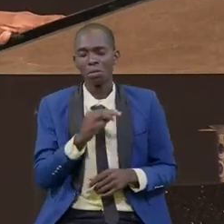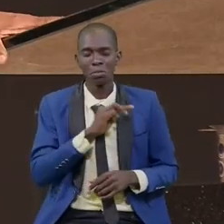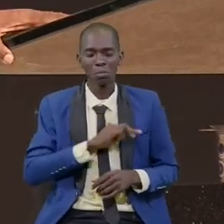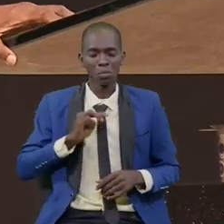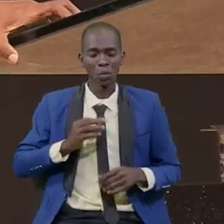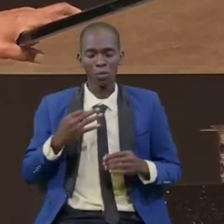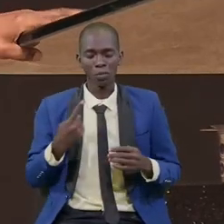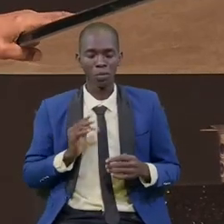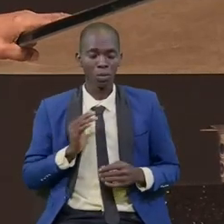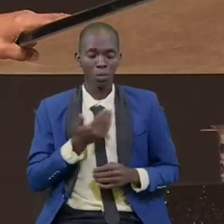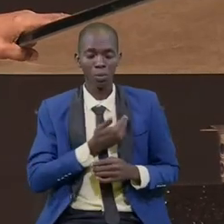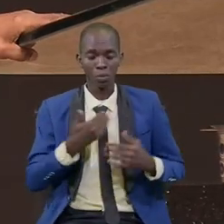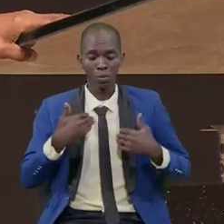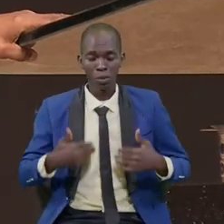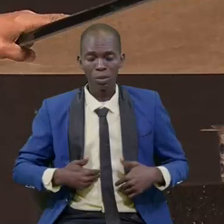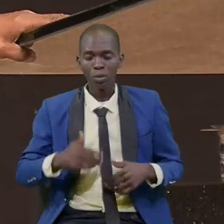corps,